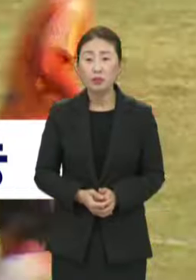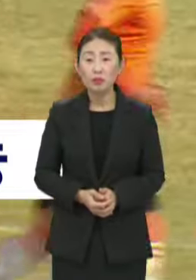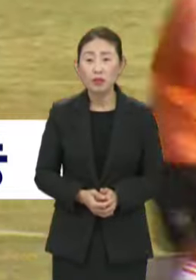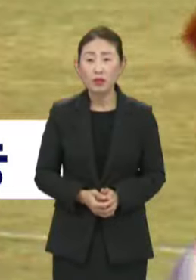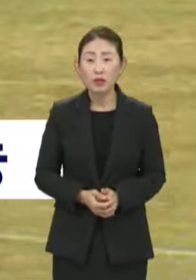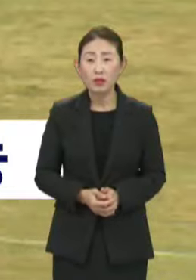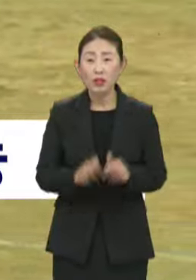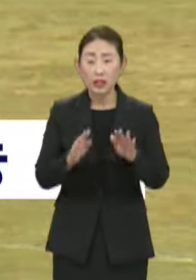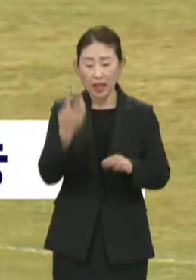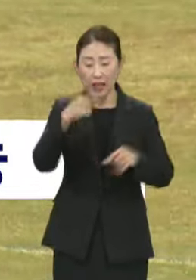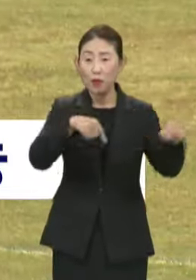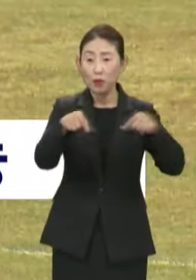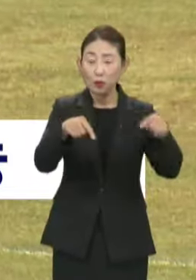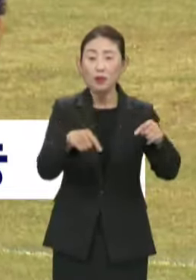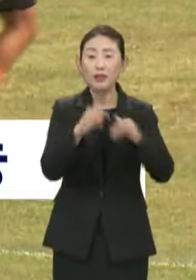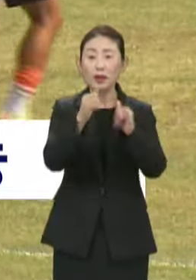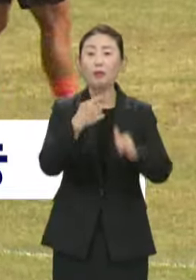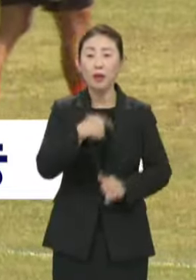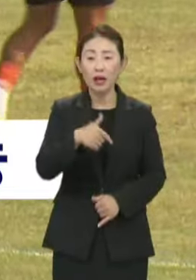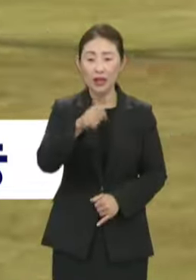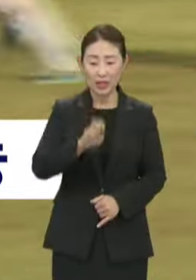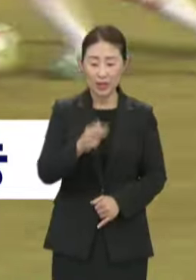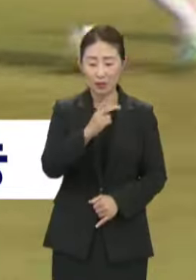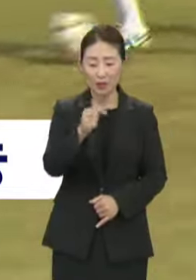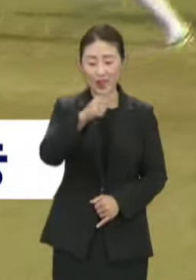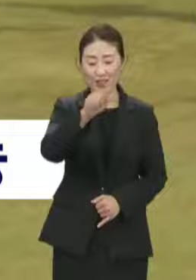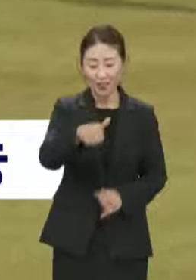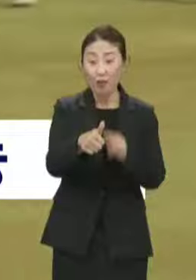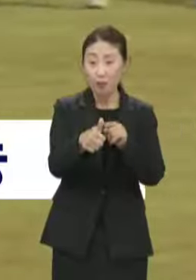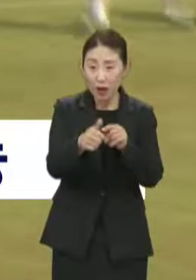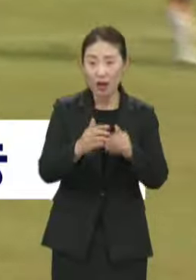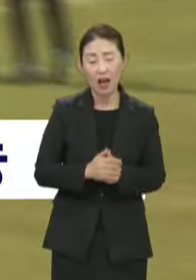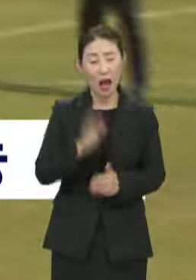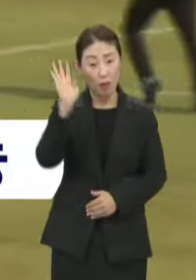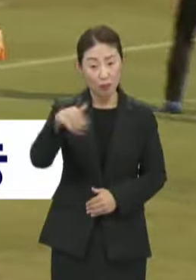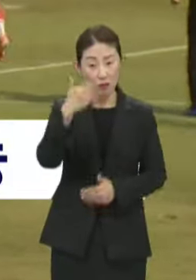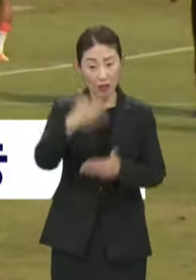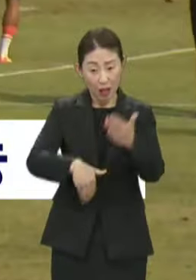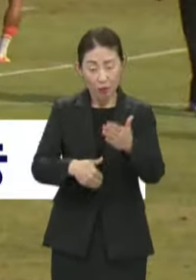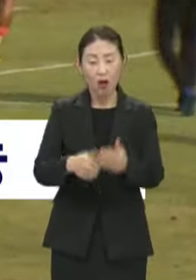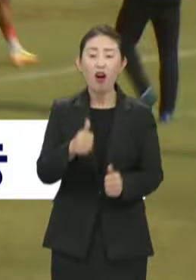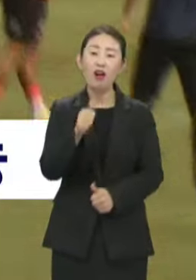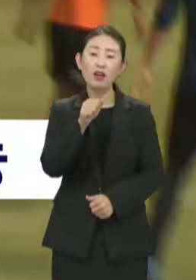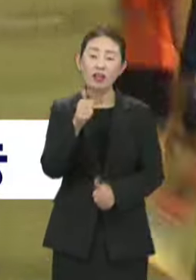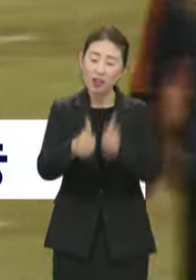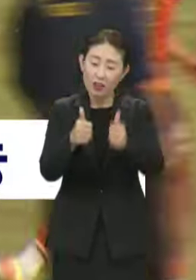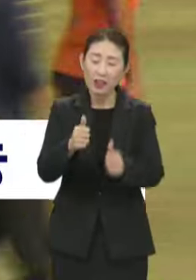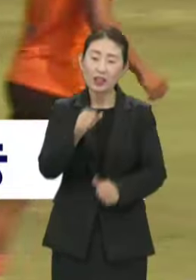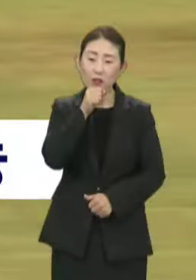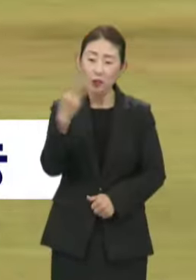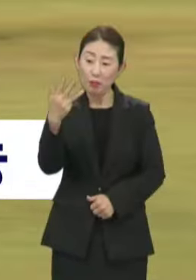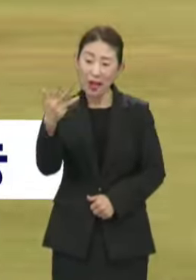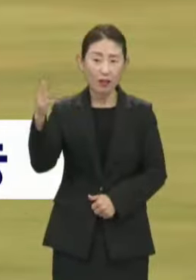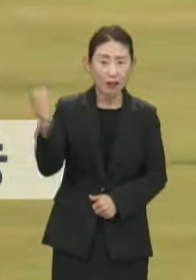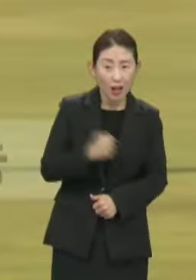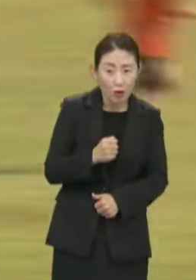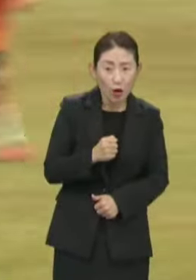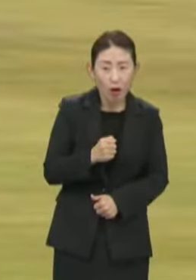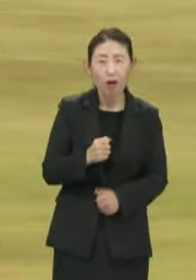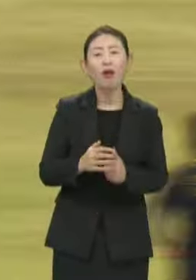K리그 이달의 감독상까지 받은 김현석 충남아산FC 감독은 남은 4경기에서 승점 8점 이상을 따내면